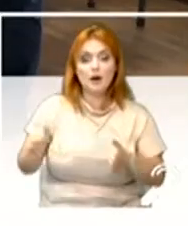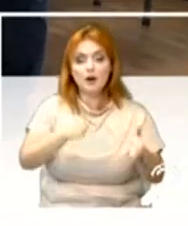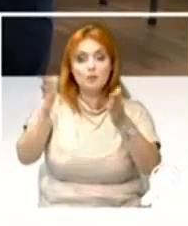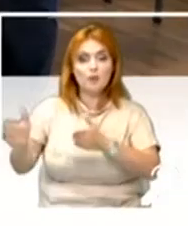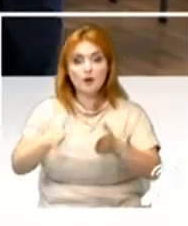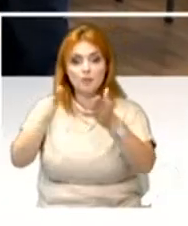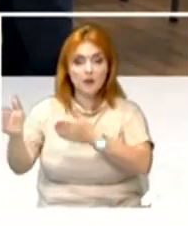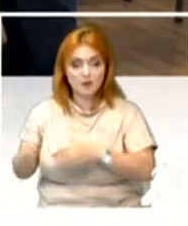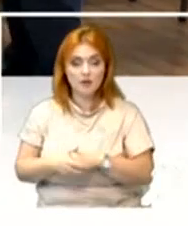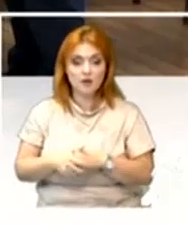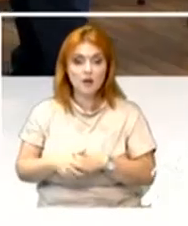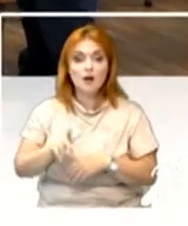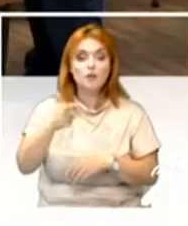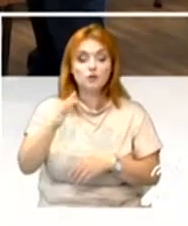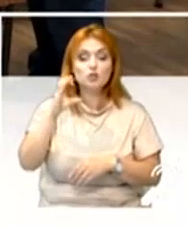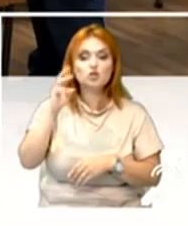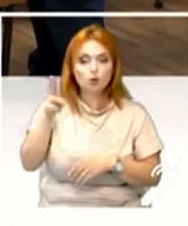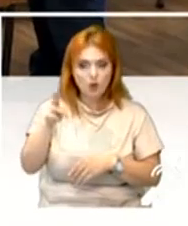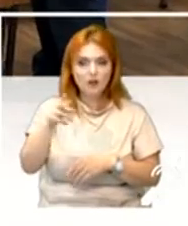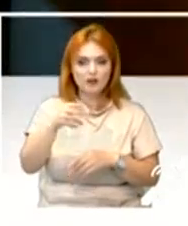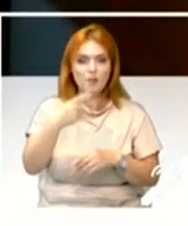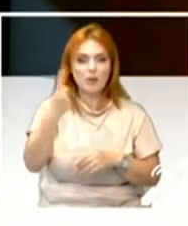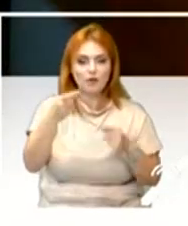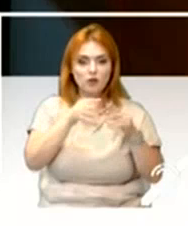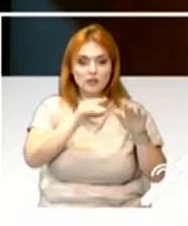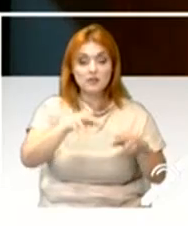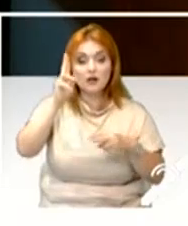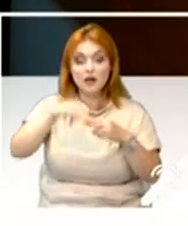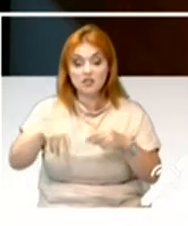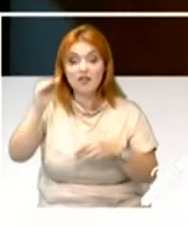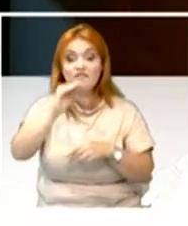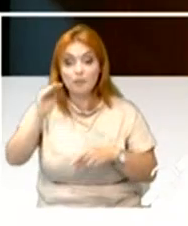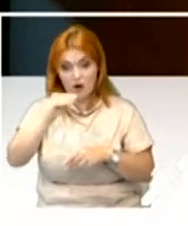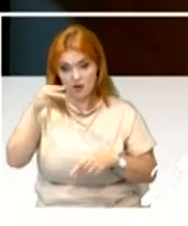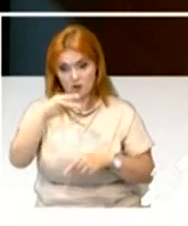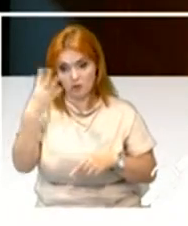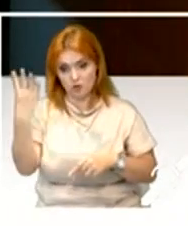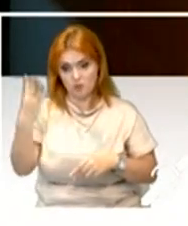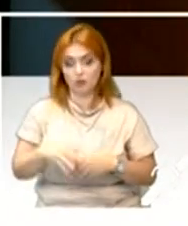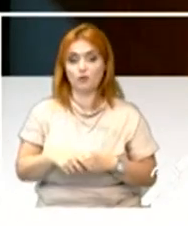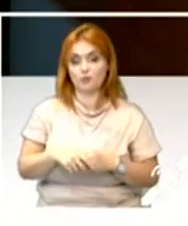al dosarului este în februarie 2024. Martorii sunt angajații